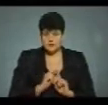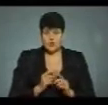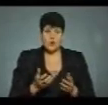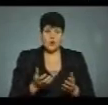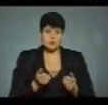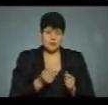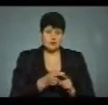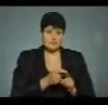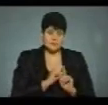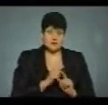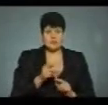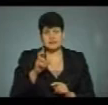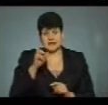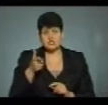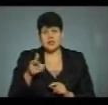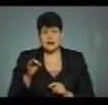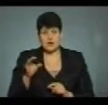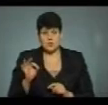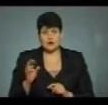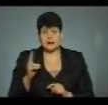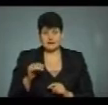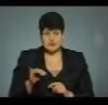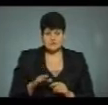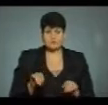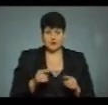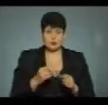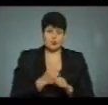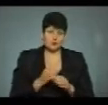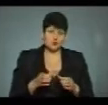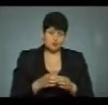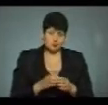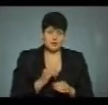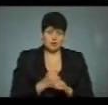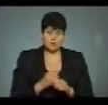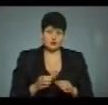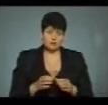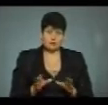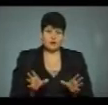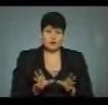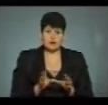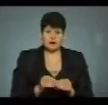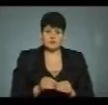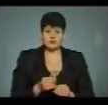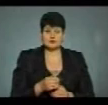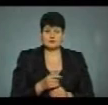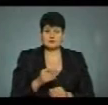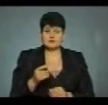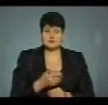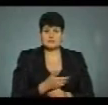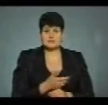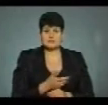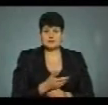отримуємо відповідь від Держгеокадастру, створюємо робочу групу, і на робочій групі разом з